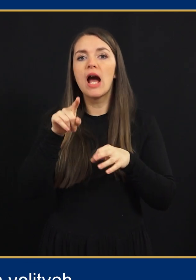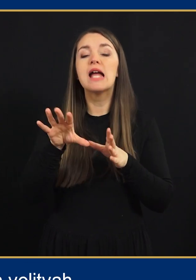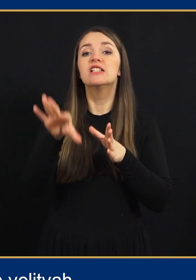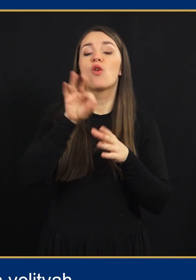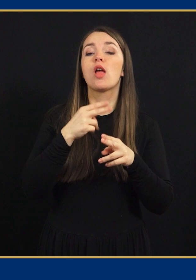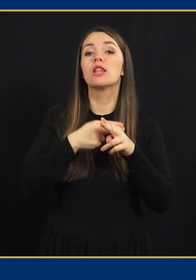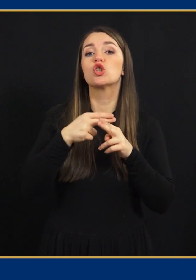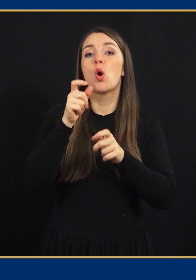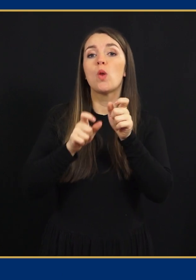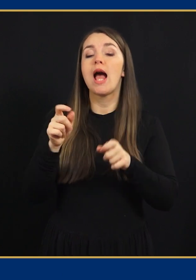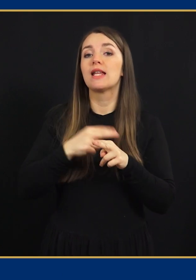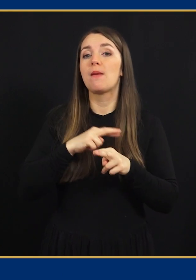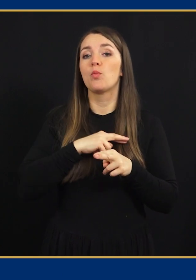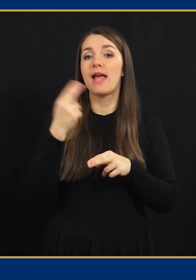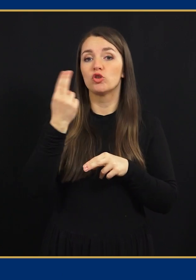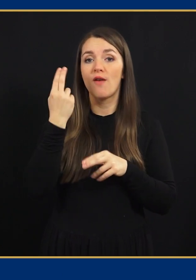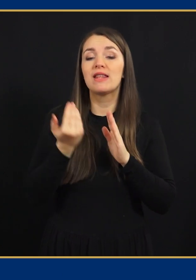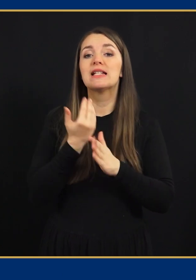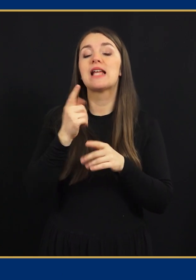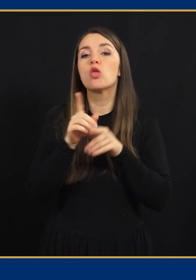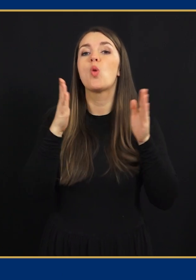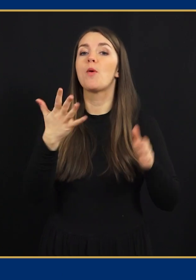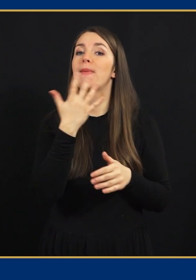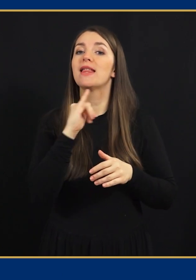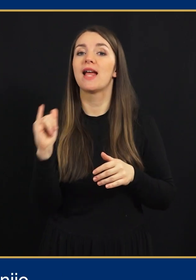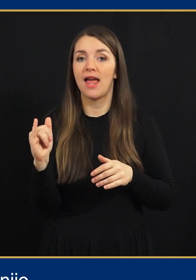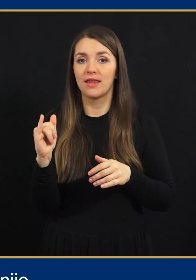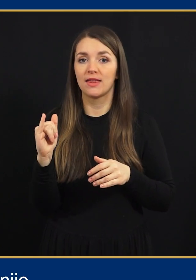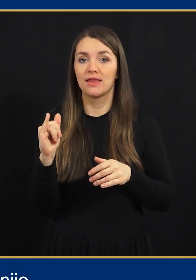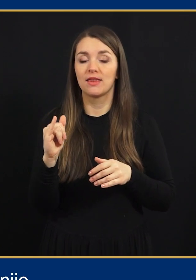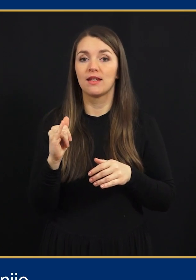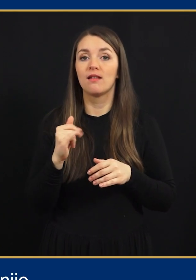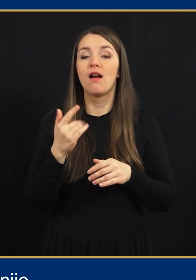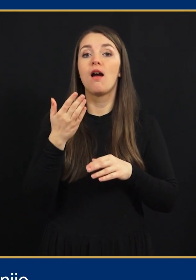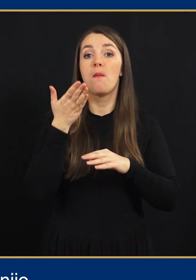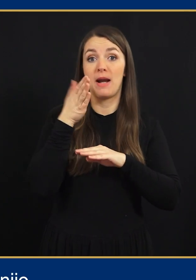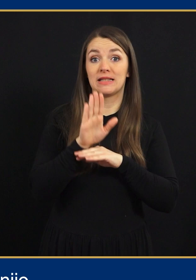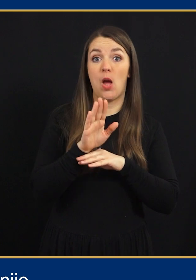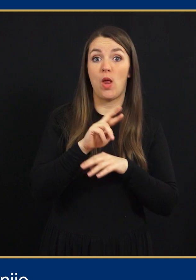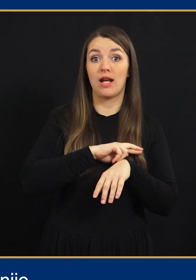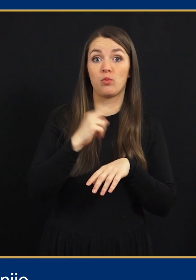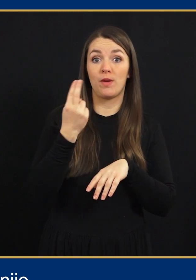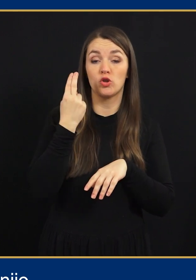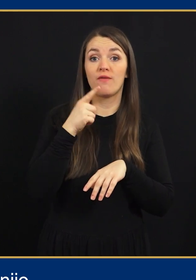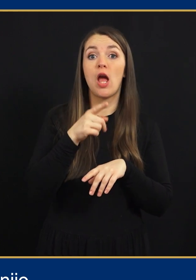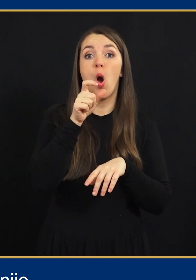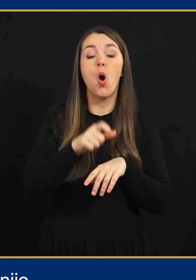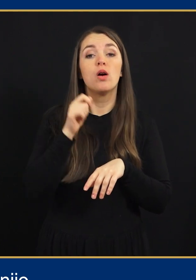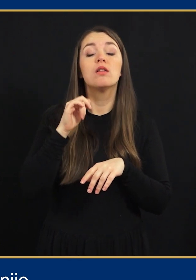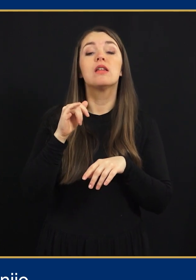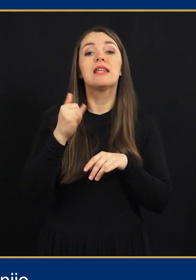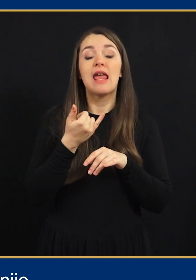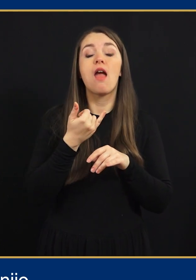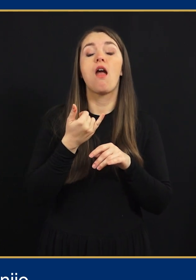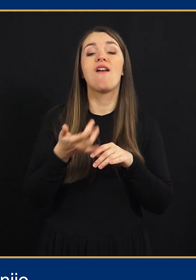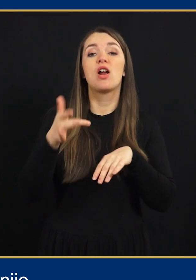izvolijo državljani Republike Slovenije za dobo 5 let. Predstavlja Republiko Slovenijo in je vrhovni poveljnik